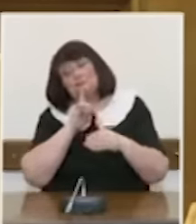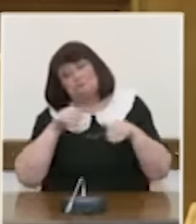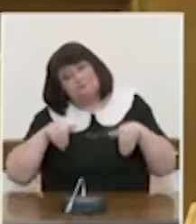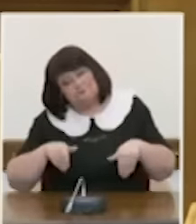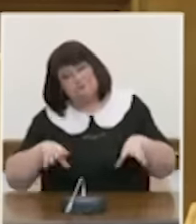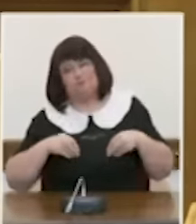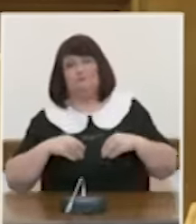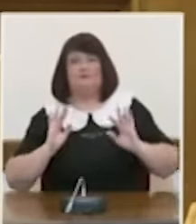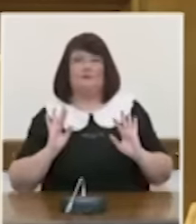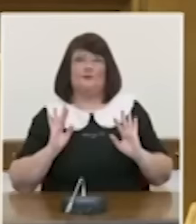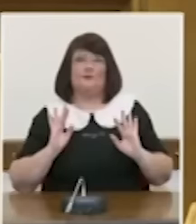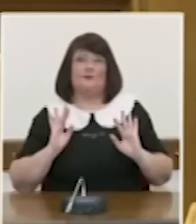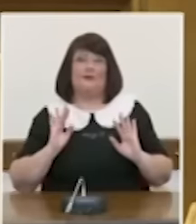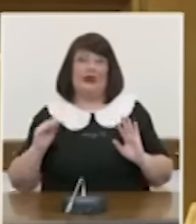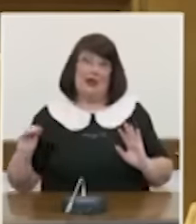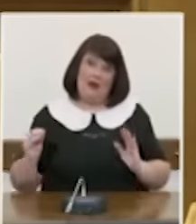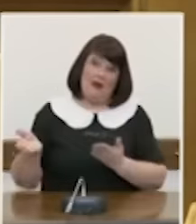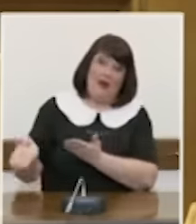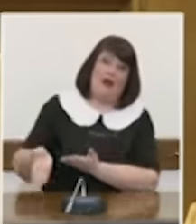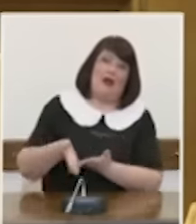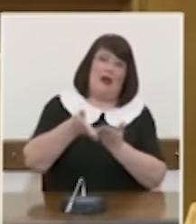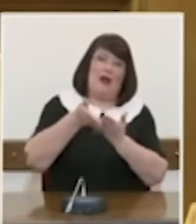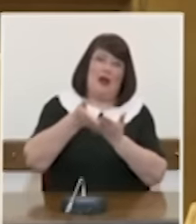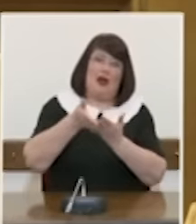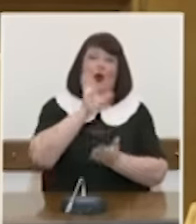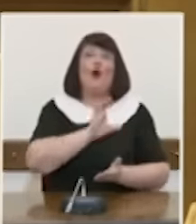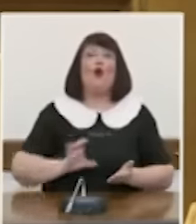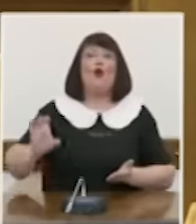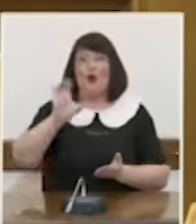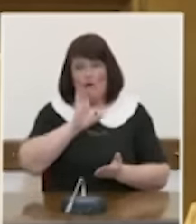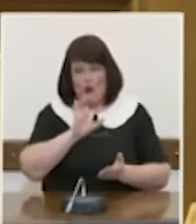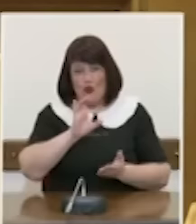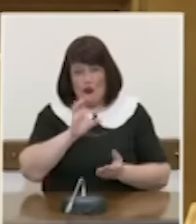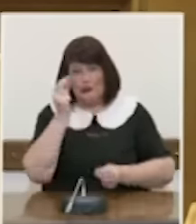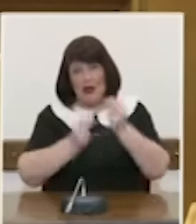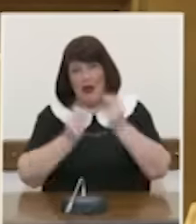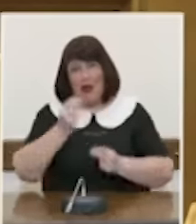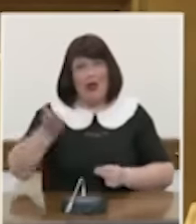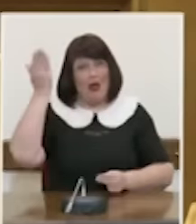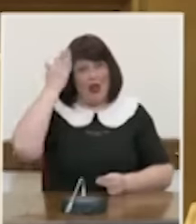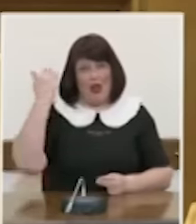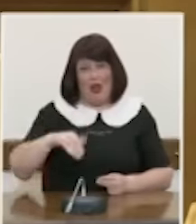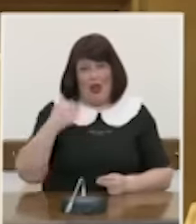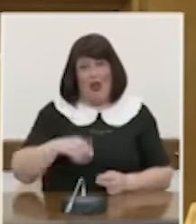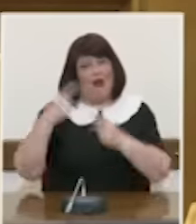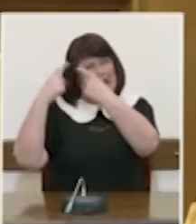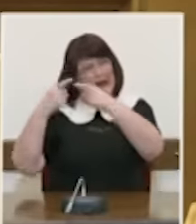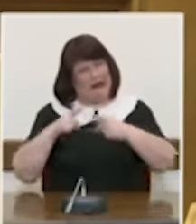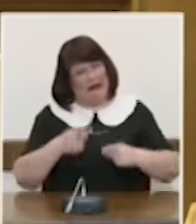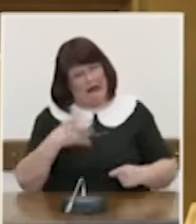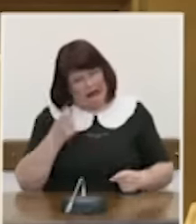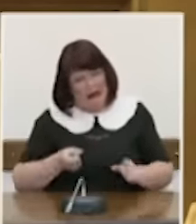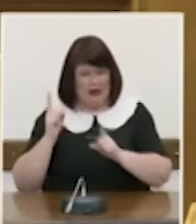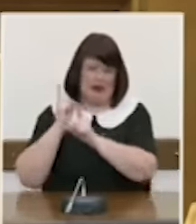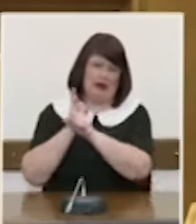συμβάλλει στο πρόβλημα της ακρίβειας σε όλες τις χώρες, φυσικά με επιμέρους διαφορές και ιδιαιτερότητες